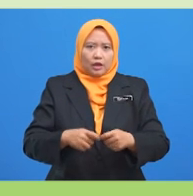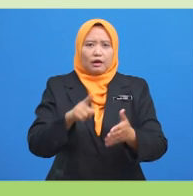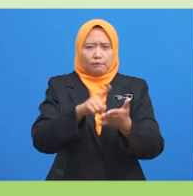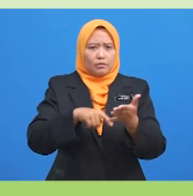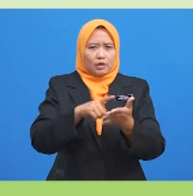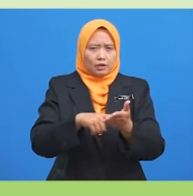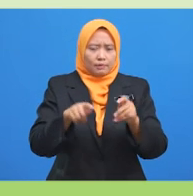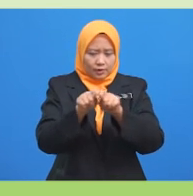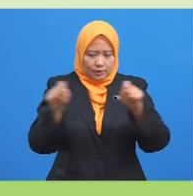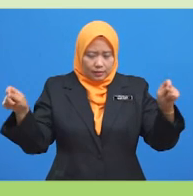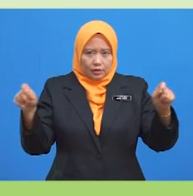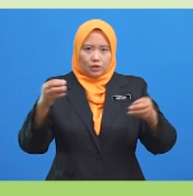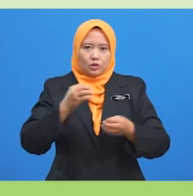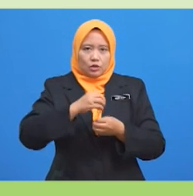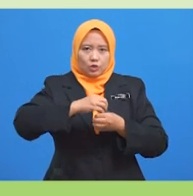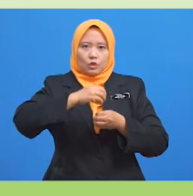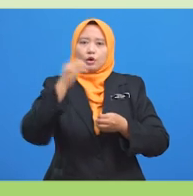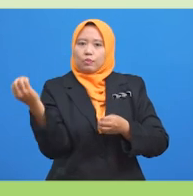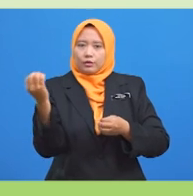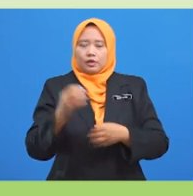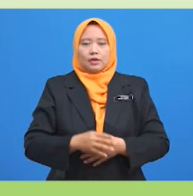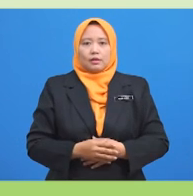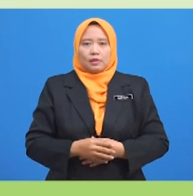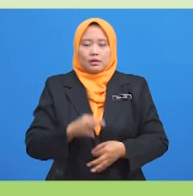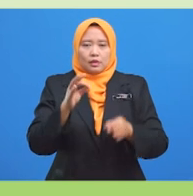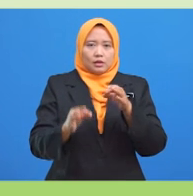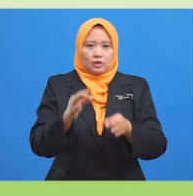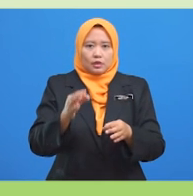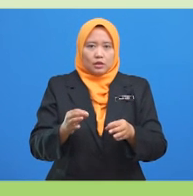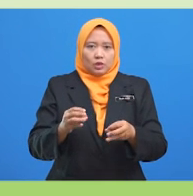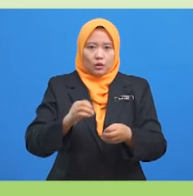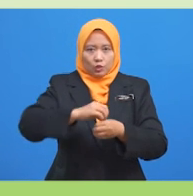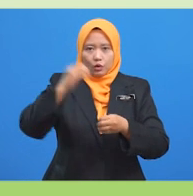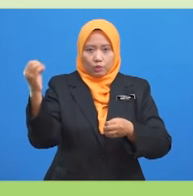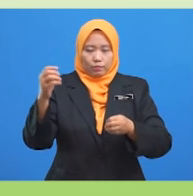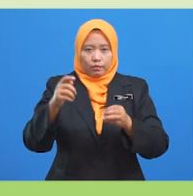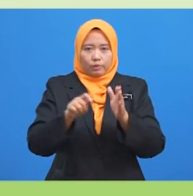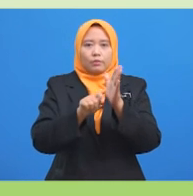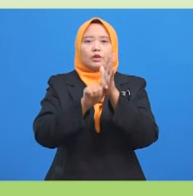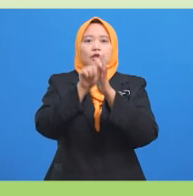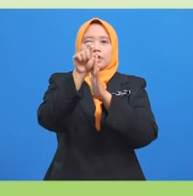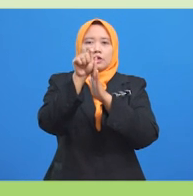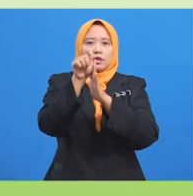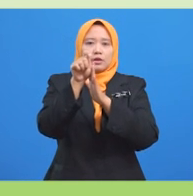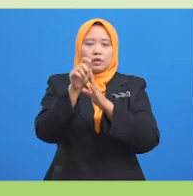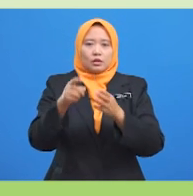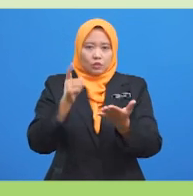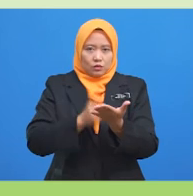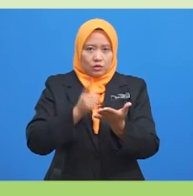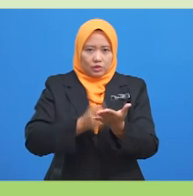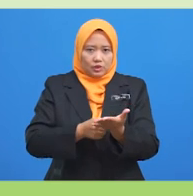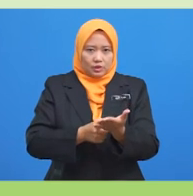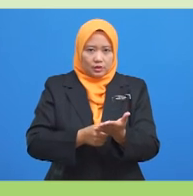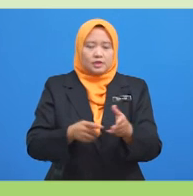output. Apabila tingkat output meningkat atau menurun, kuantiti input adalah